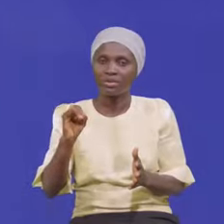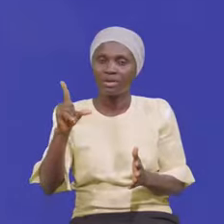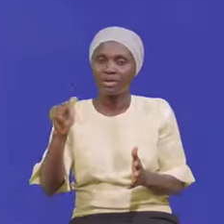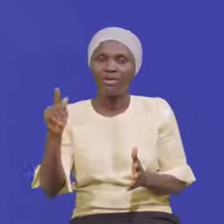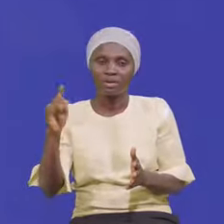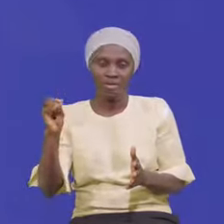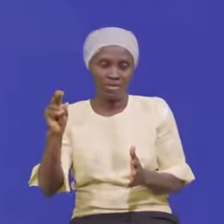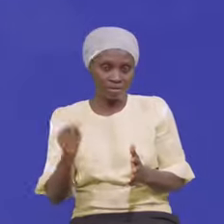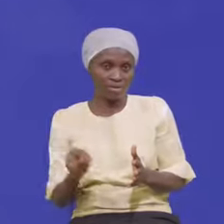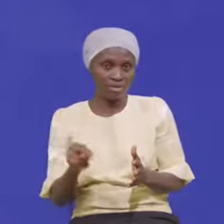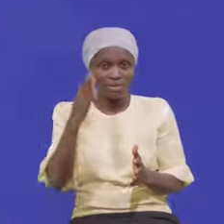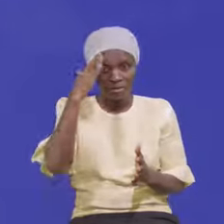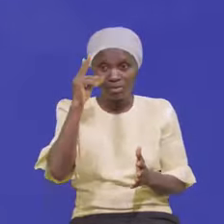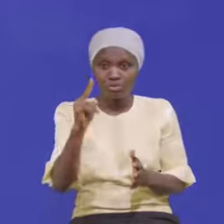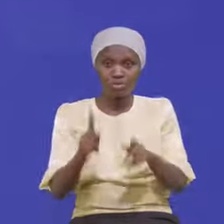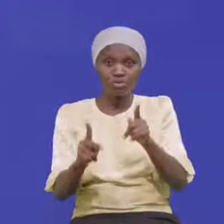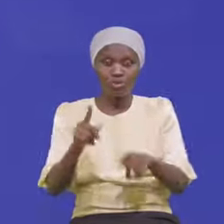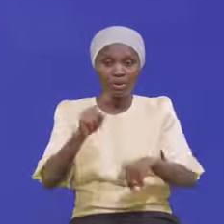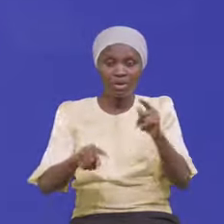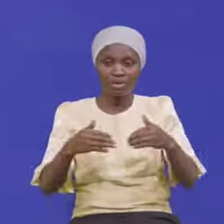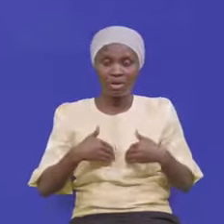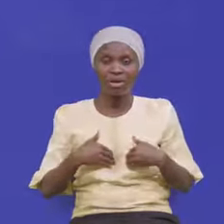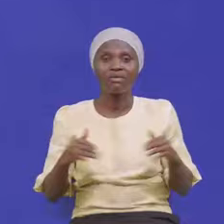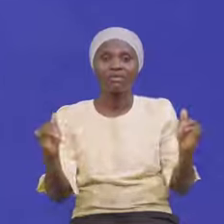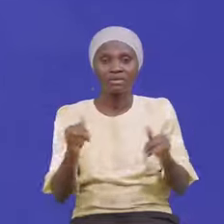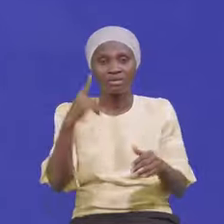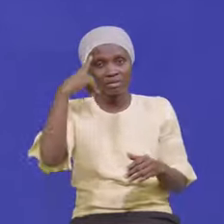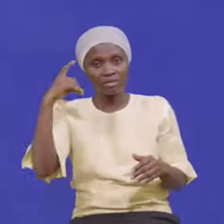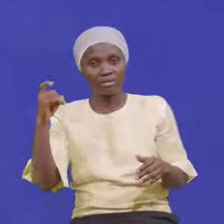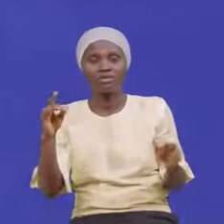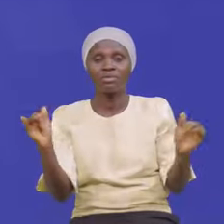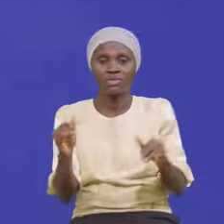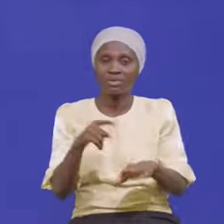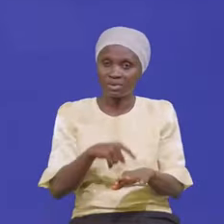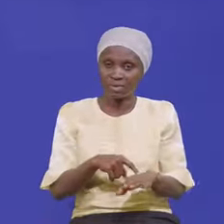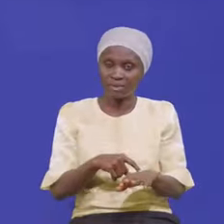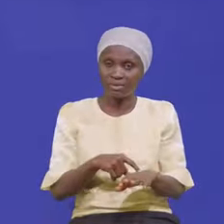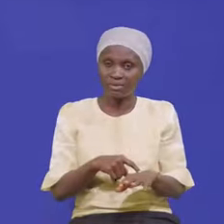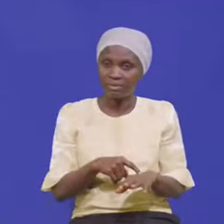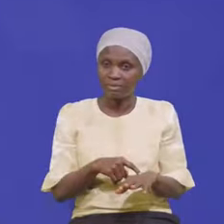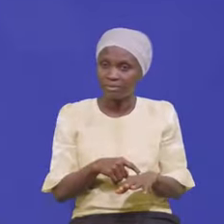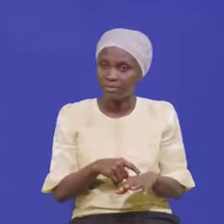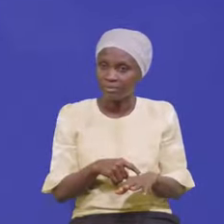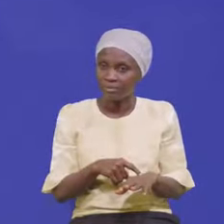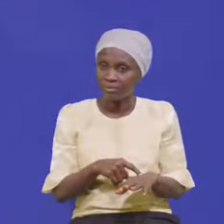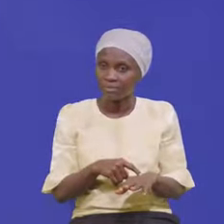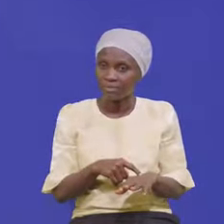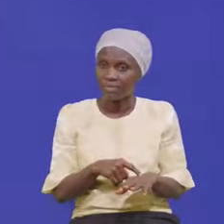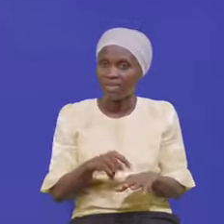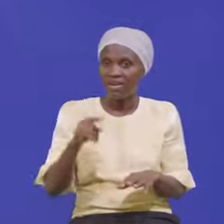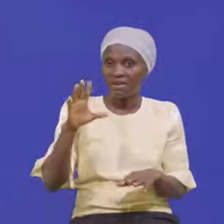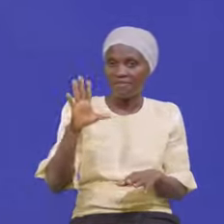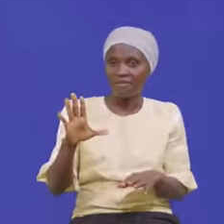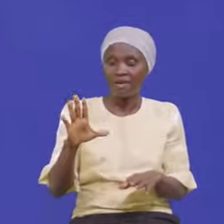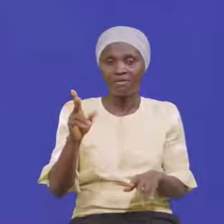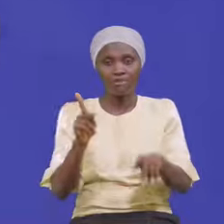know, two people cannot have the same dream the same time. కానీ ఒకే కల ఒకేసారి ఇద్దరికి ఎప్పుడూ కూడా రాదండి. Five people have been